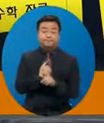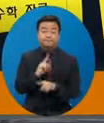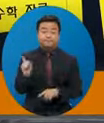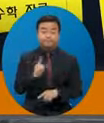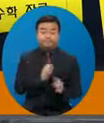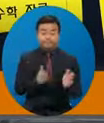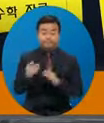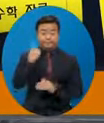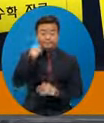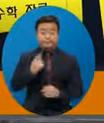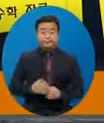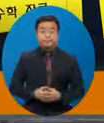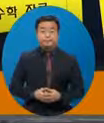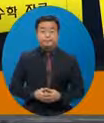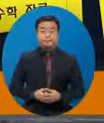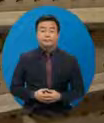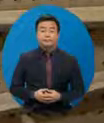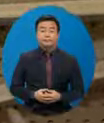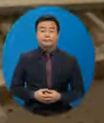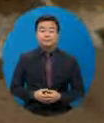기자가 정리해봤습니다.